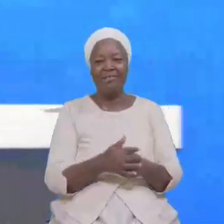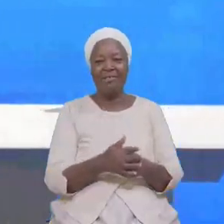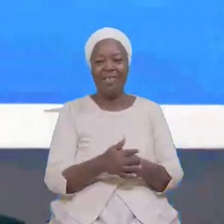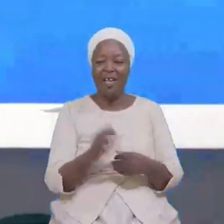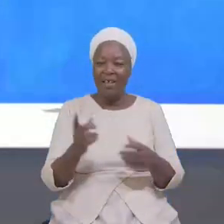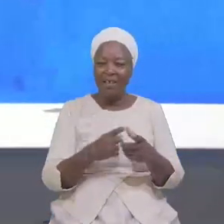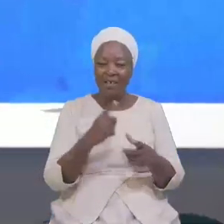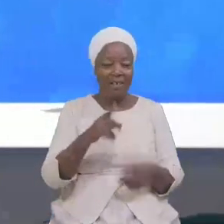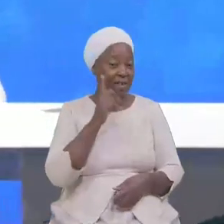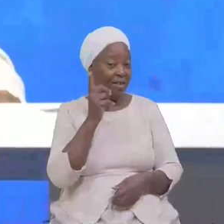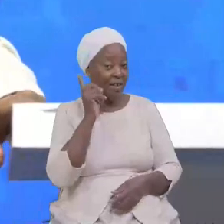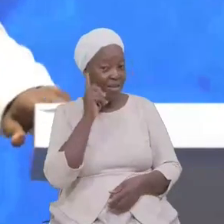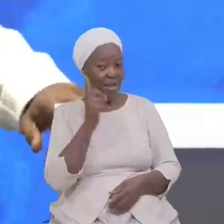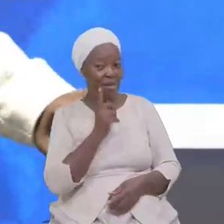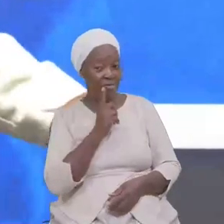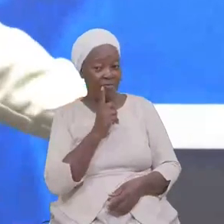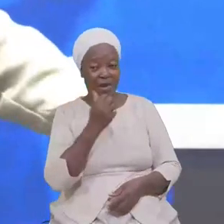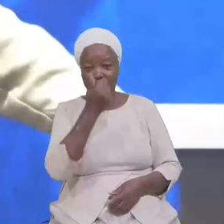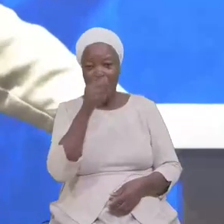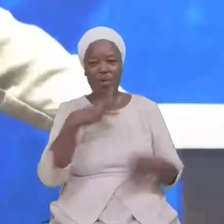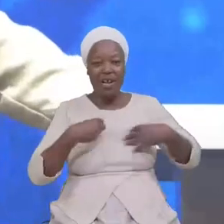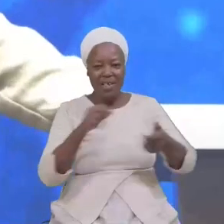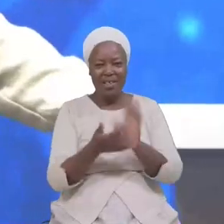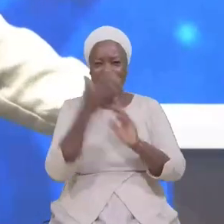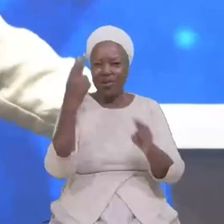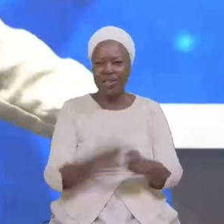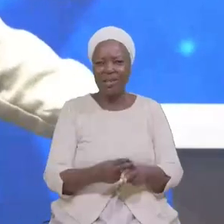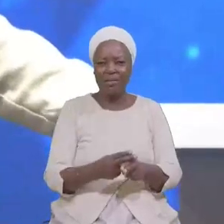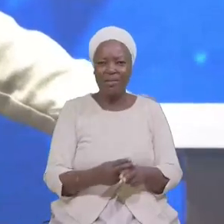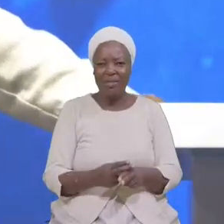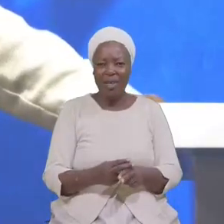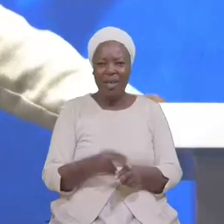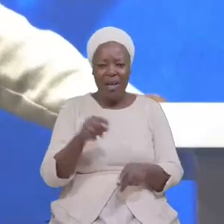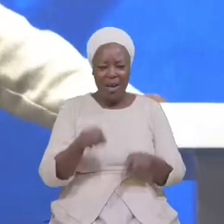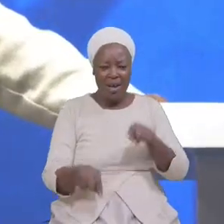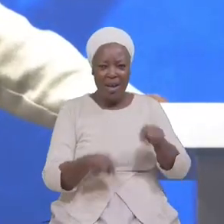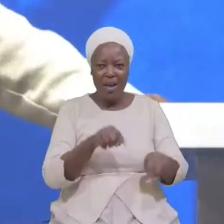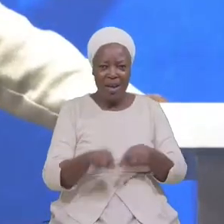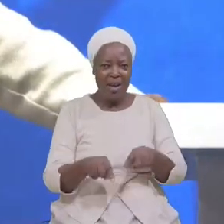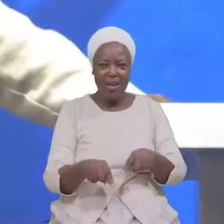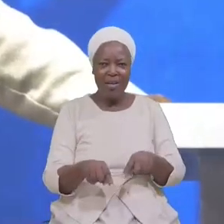Sous muet, tu es guéri. Paralytique, paralysé, tu es guéri.